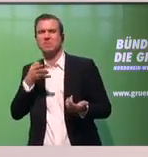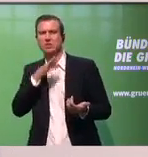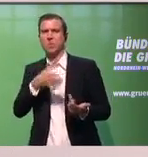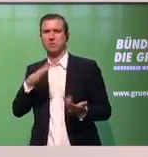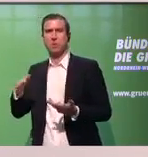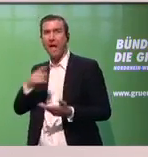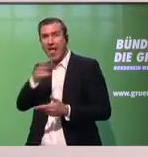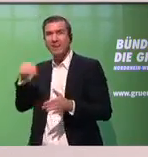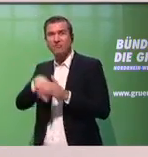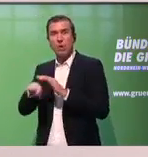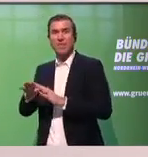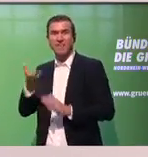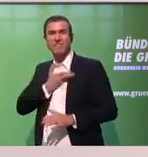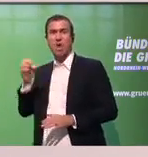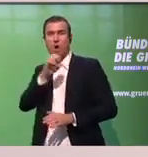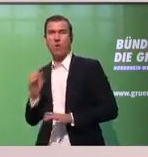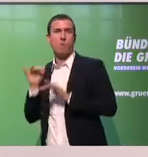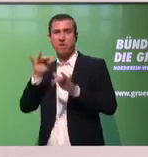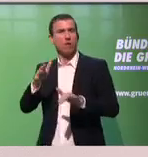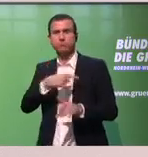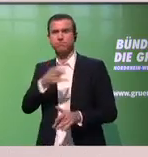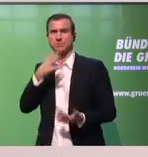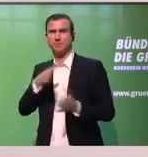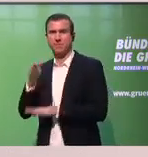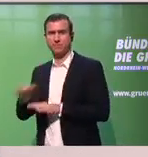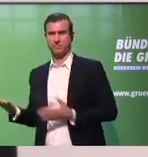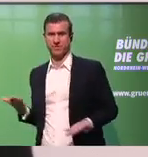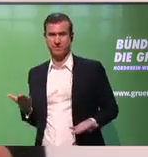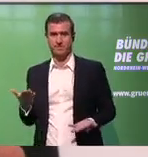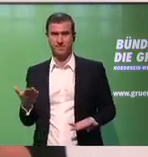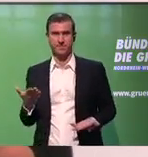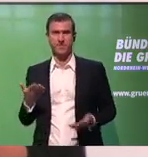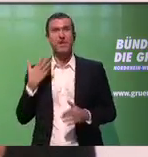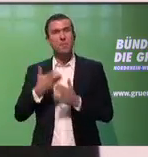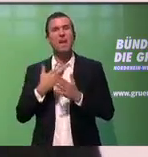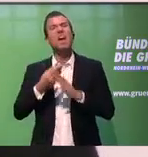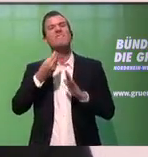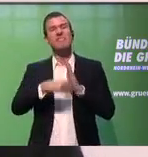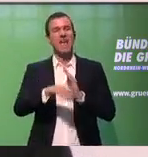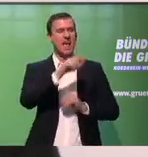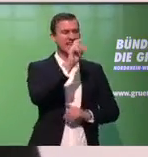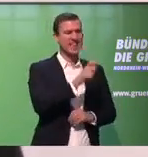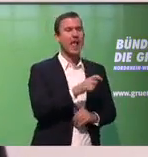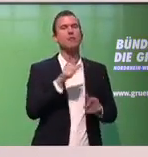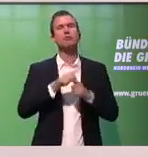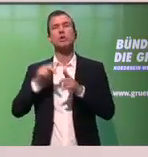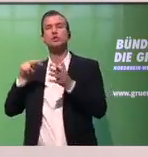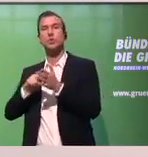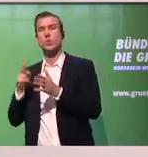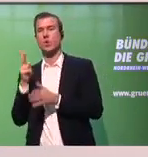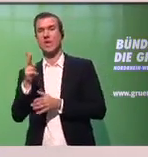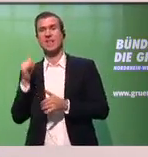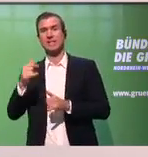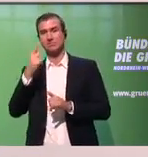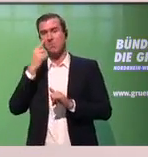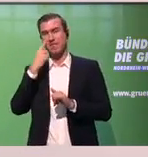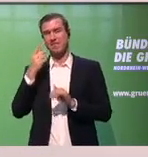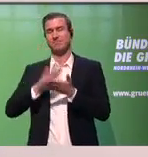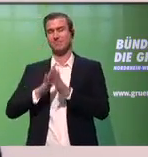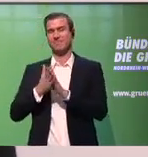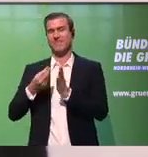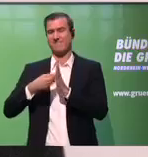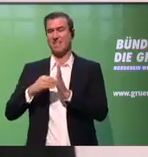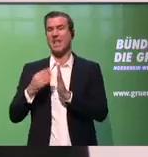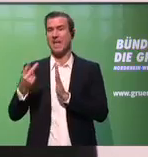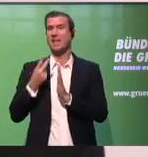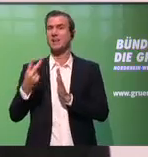es so, dass eine Vereinbarung, ein Vertrag zwischen Italien und Syrien ausgehandelt wurde, gab es die Möglichkeit,